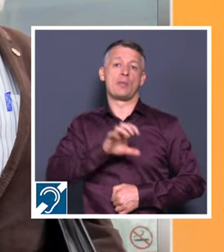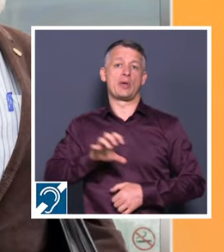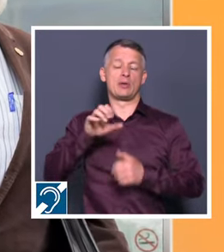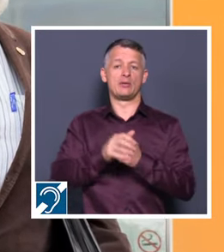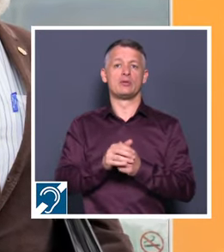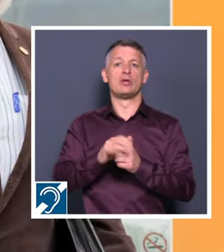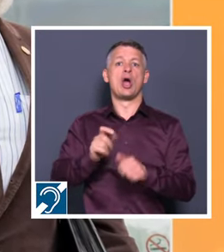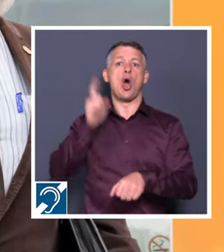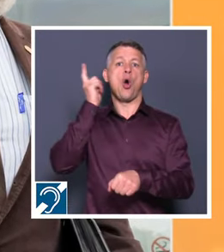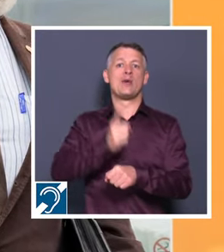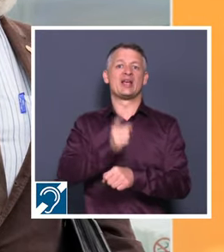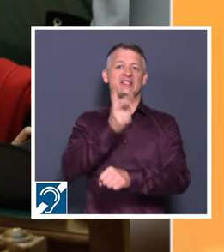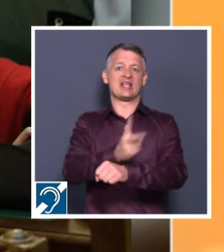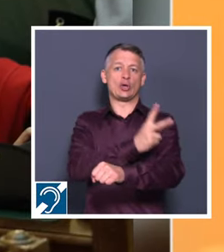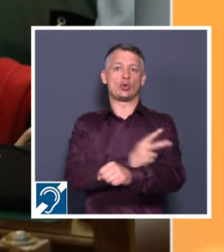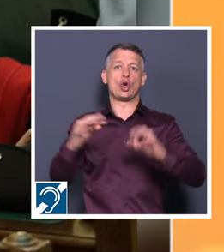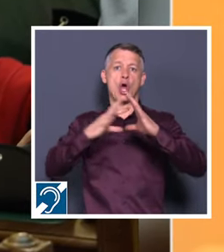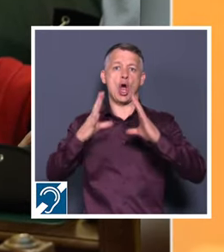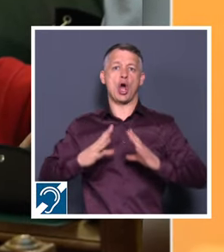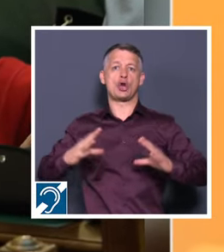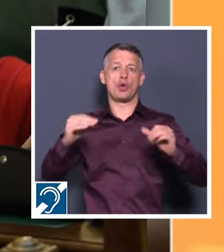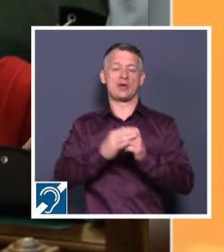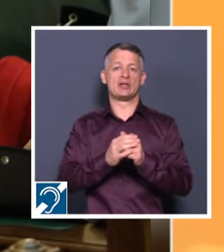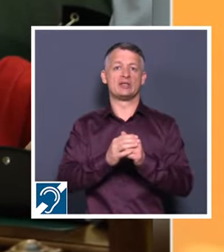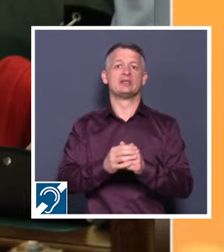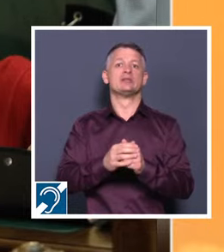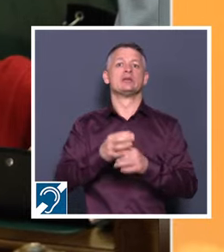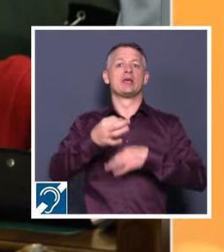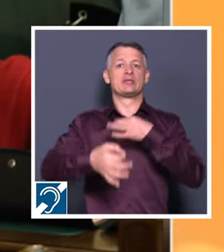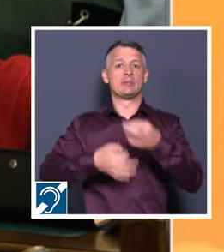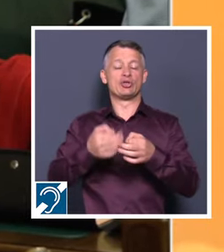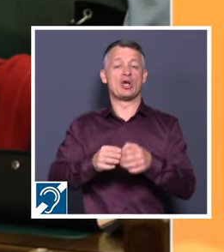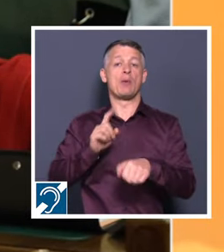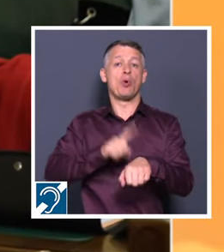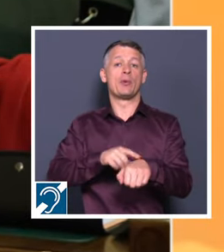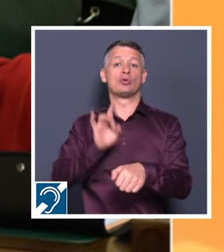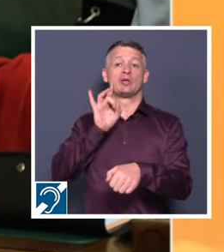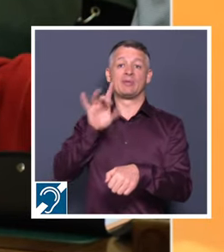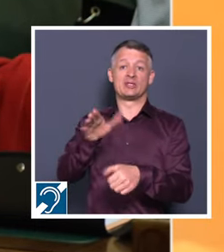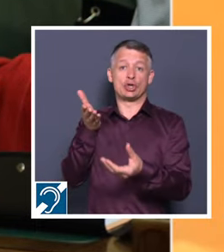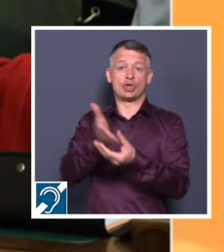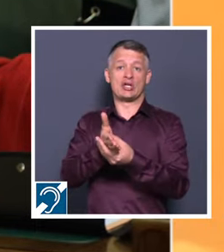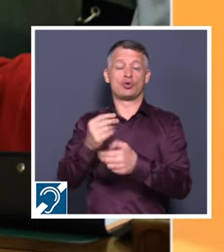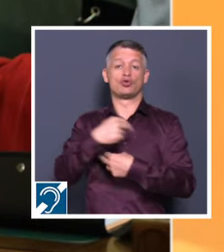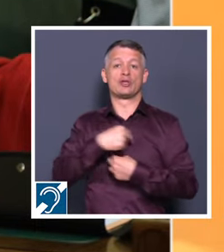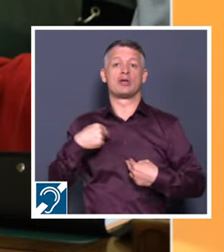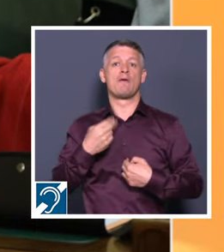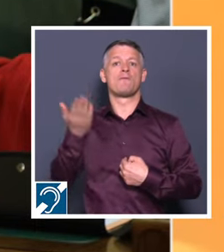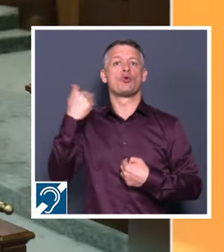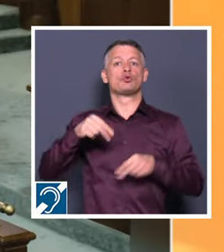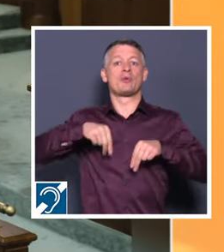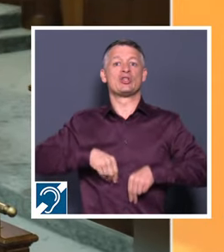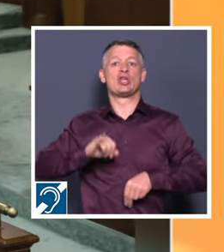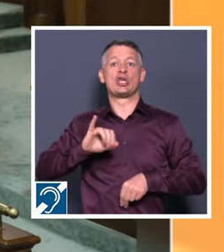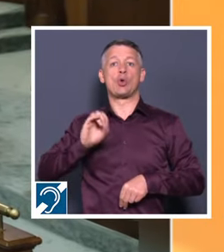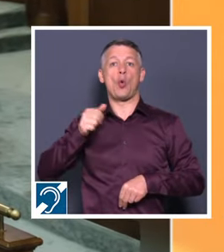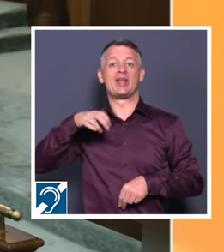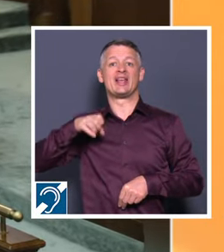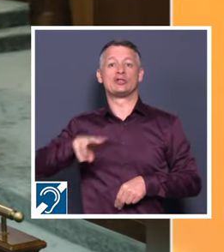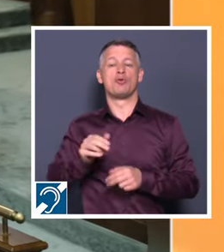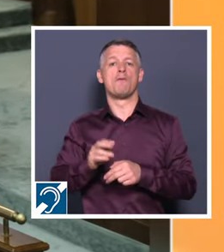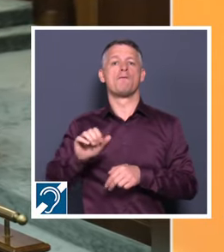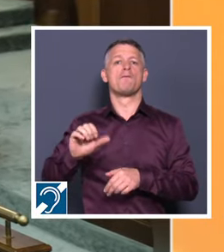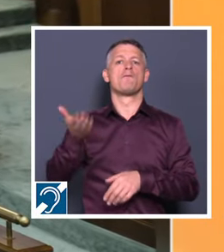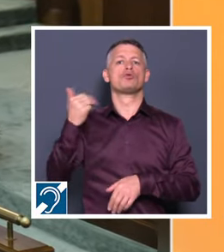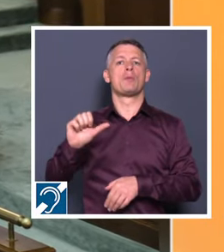măsuri. Acela este momentul în care dosarul Mineriadei a fost trimis în judecată, iar fostul președinte Ion Iliescu, fostul premier Petre